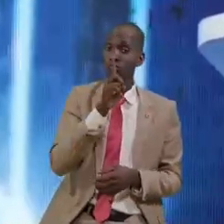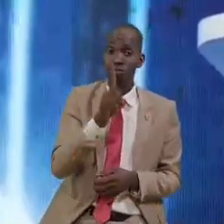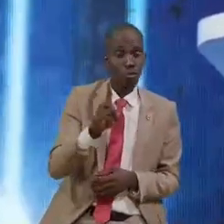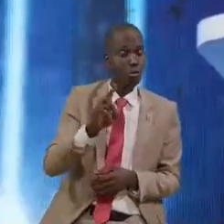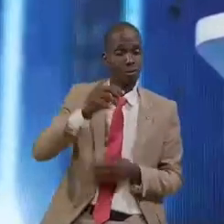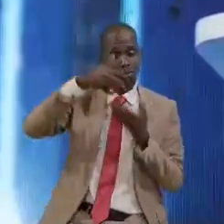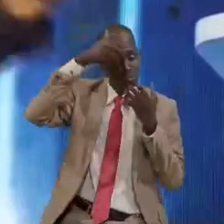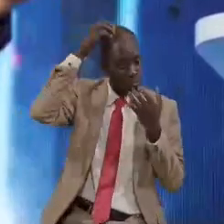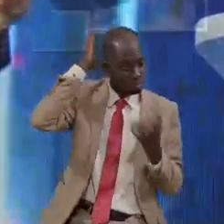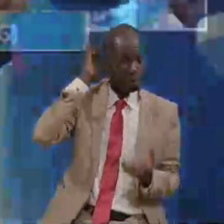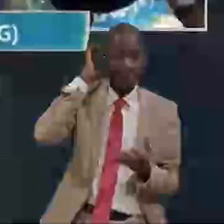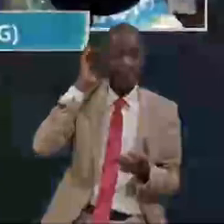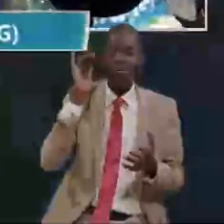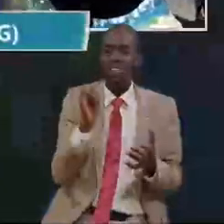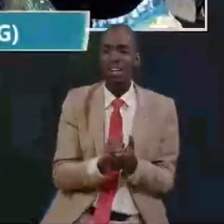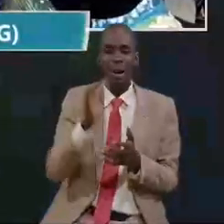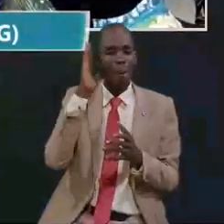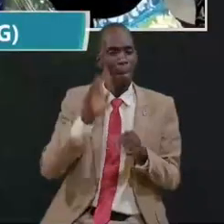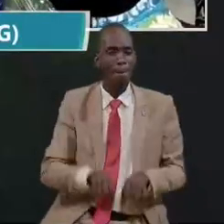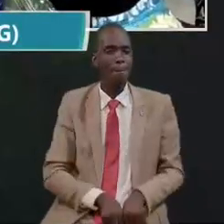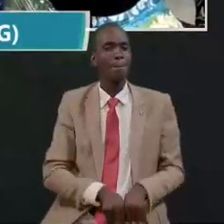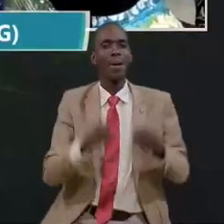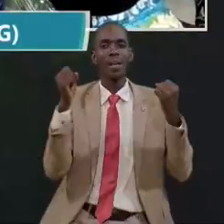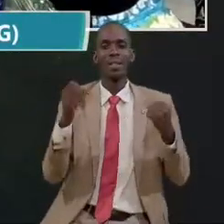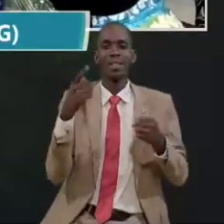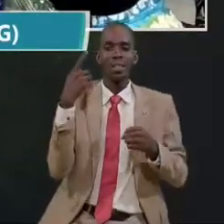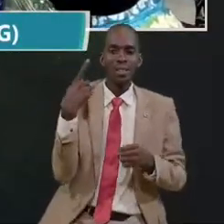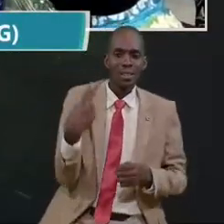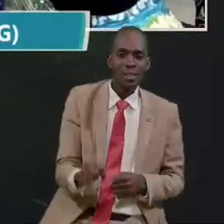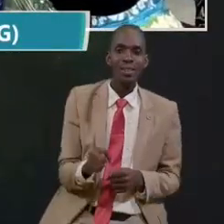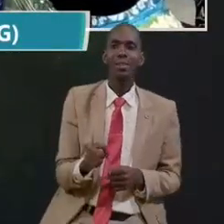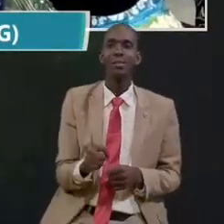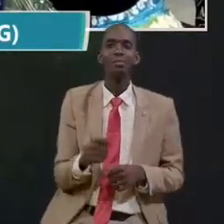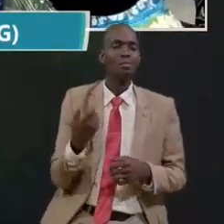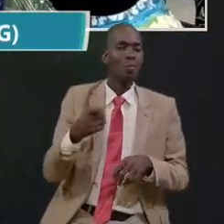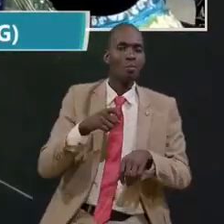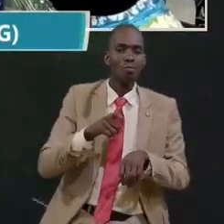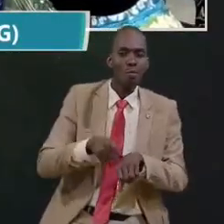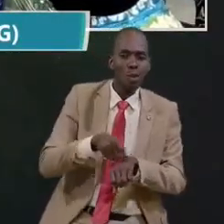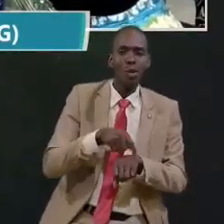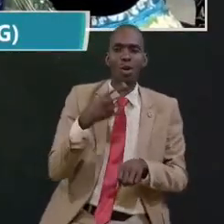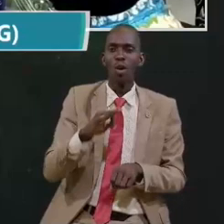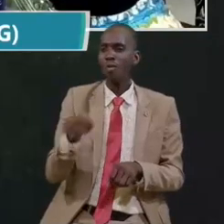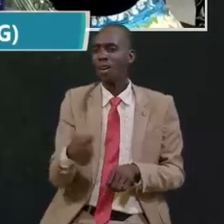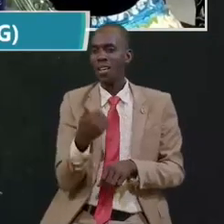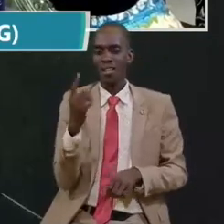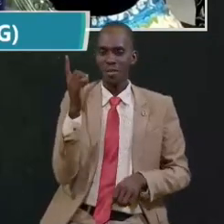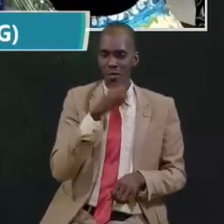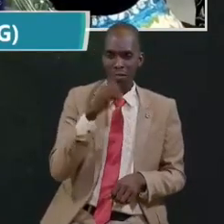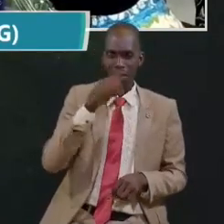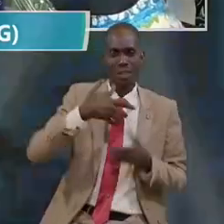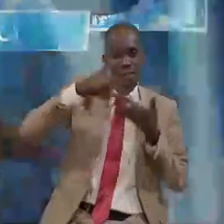Oui, le lion réel qui va briser les os d'un faux lion. Le